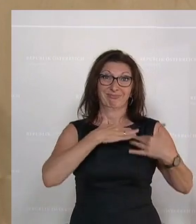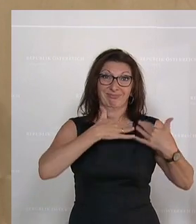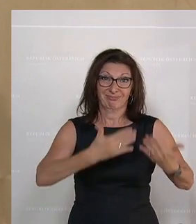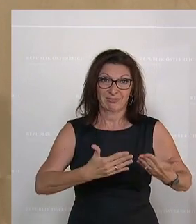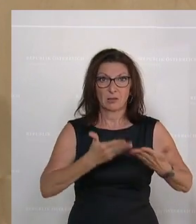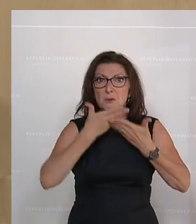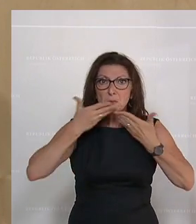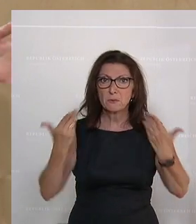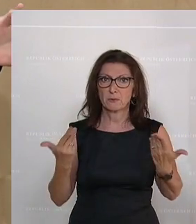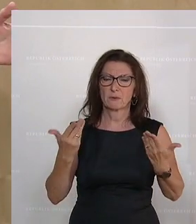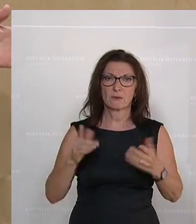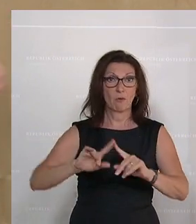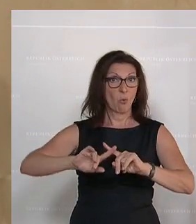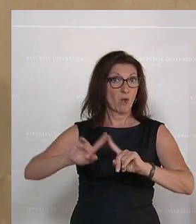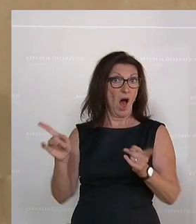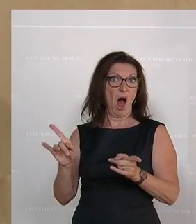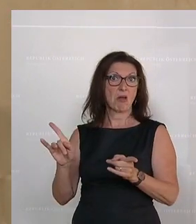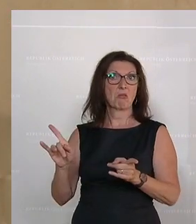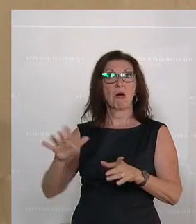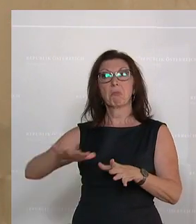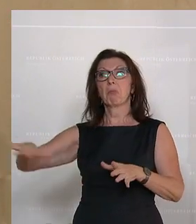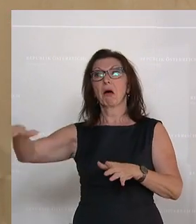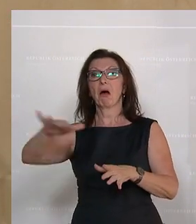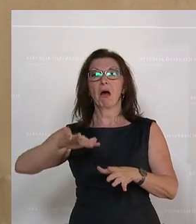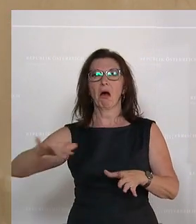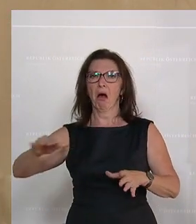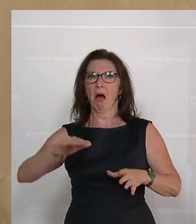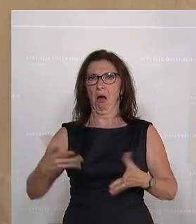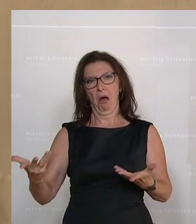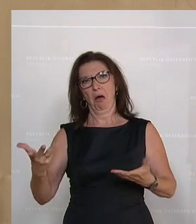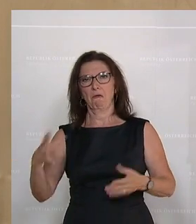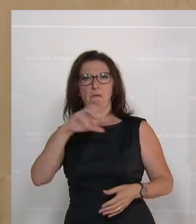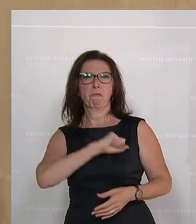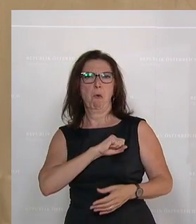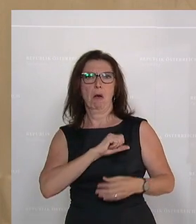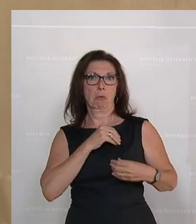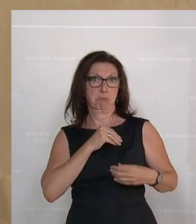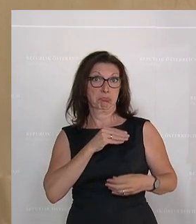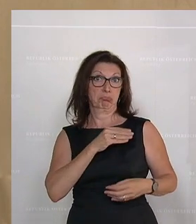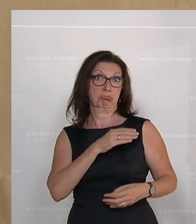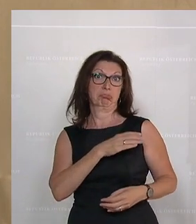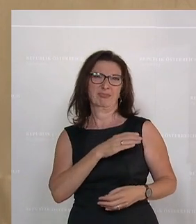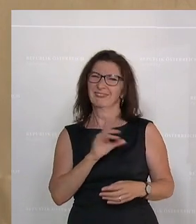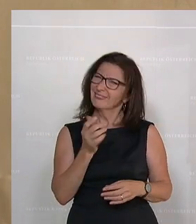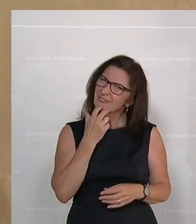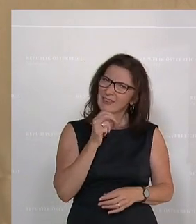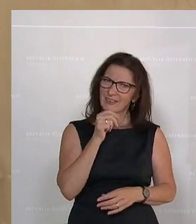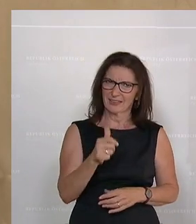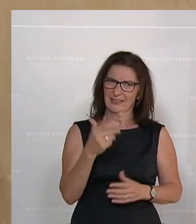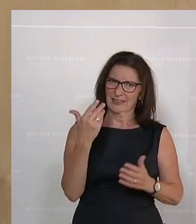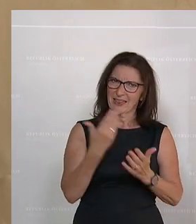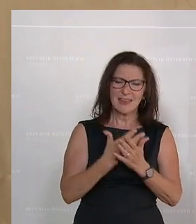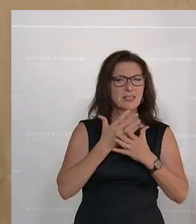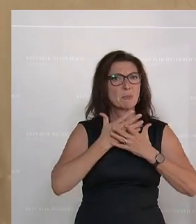gruppierungen haben daran verdient und das soll eben hier nicht passieren und daher wurde ein riesen paket geschnürt